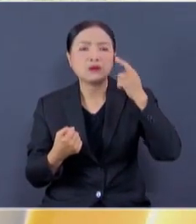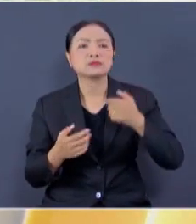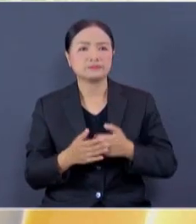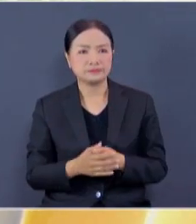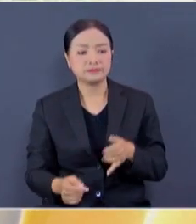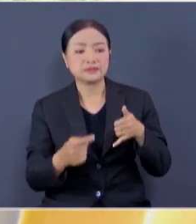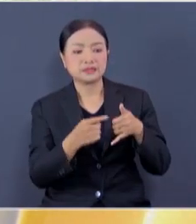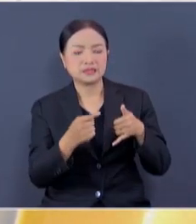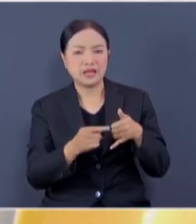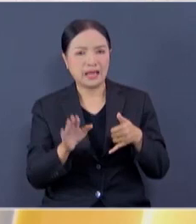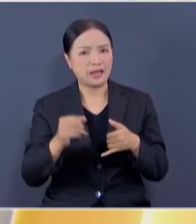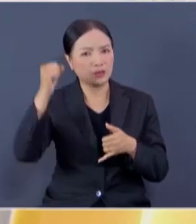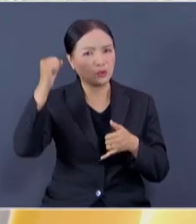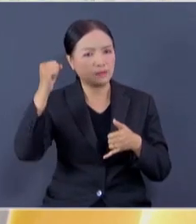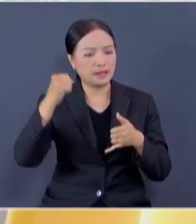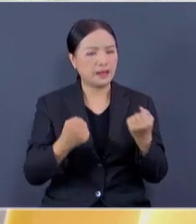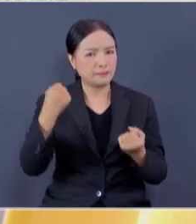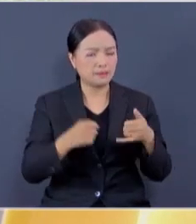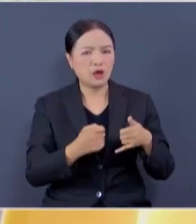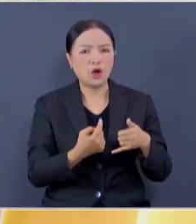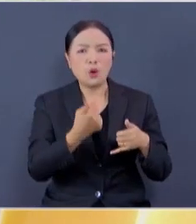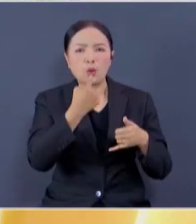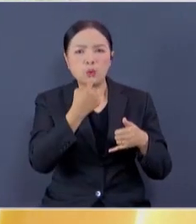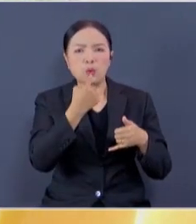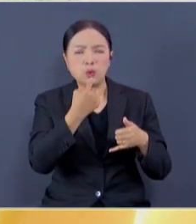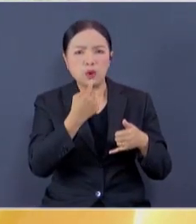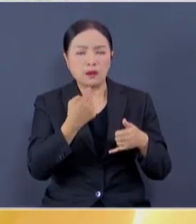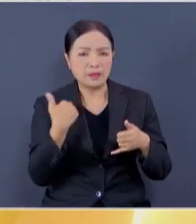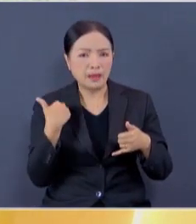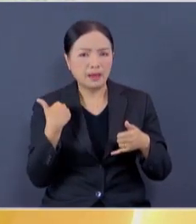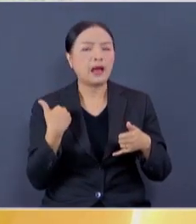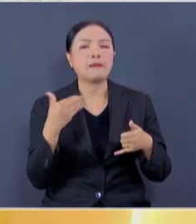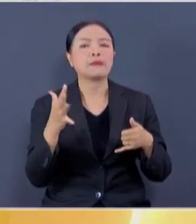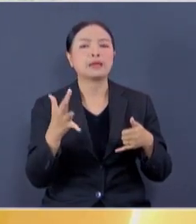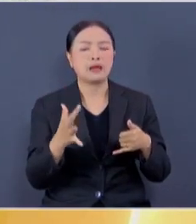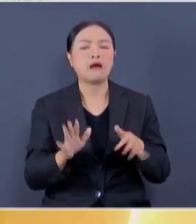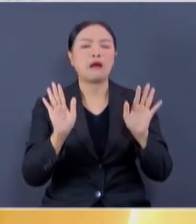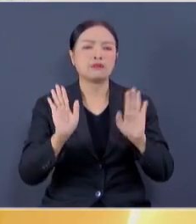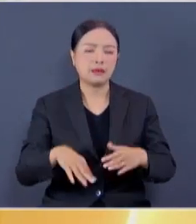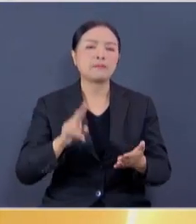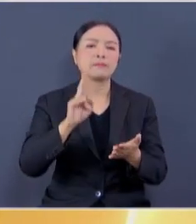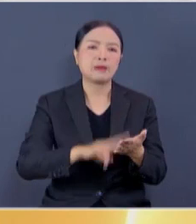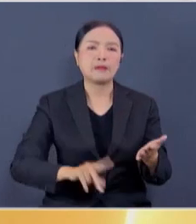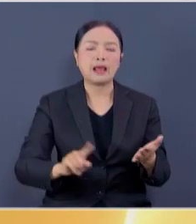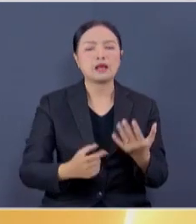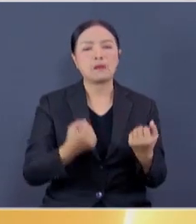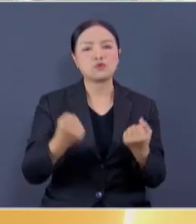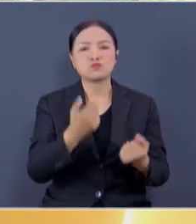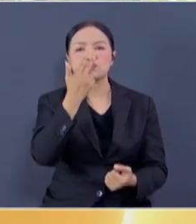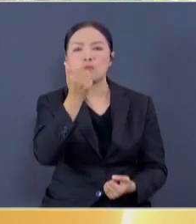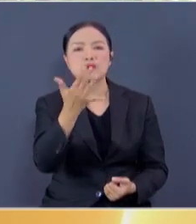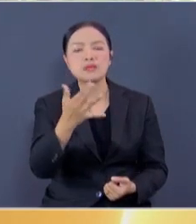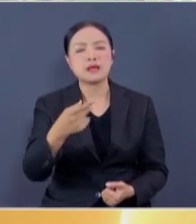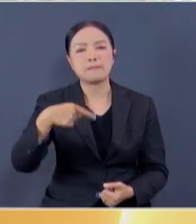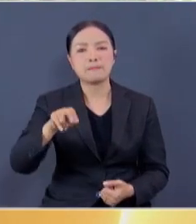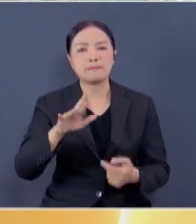ถเมย์ไปตรวจวัดแอลกอฮอล์ในร่างกายนะครับแต่ว่าไม่เจอครับก็เปรียบเทียบปรับ 1,000 บาทในข้อหาขับรถประมาทส่วนค่าเสียหายทางประกันก็จะรับผิดชอบ